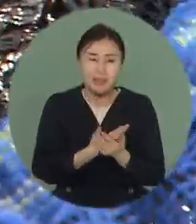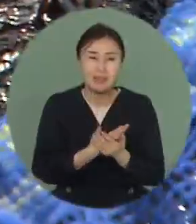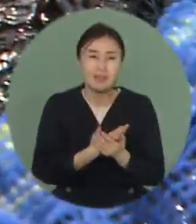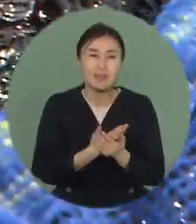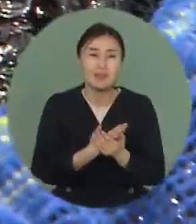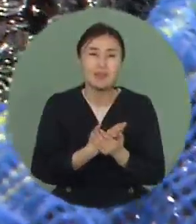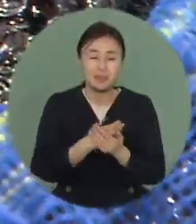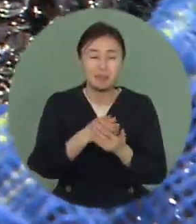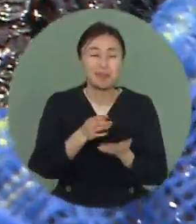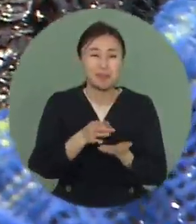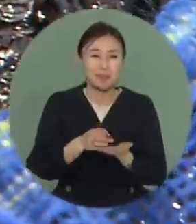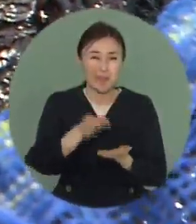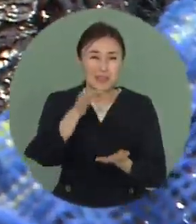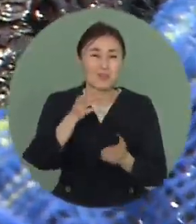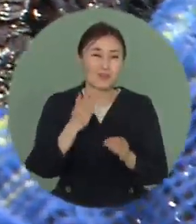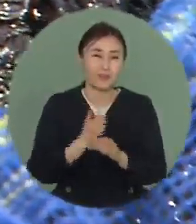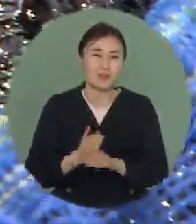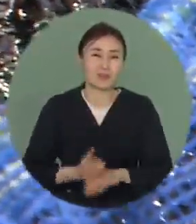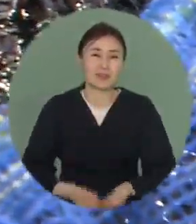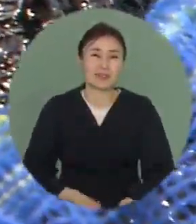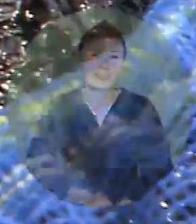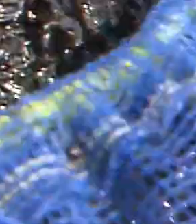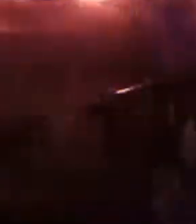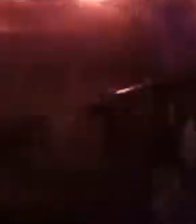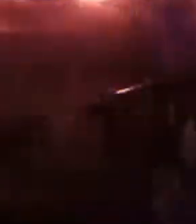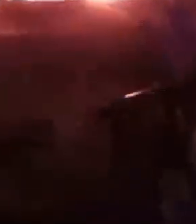있습니다 MBC 뉴스